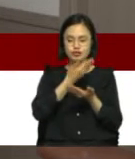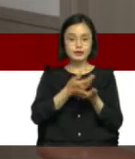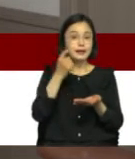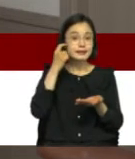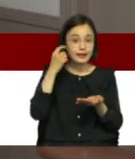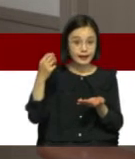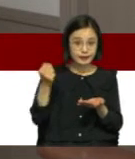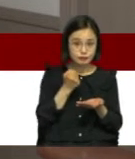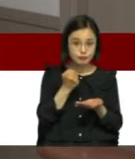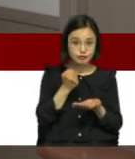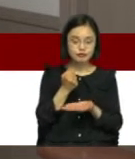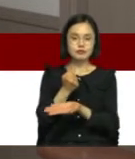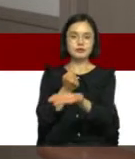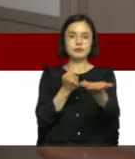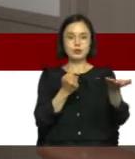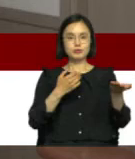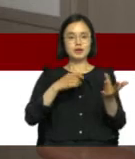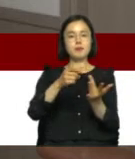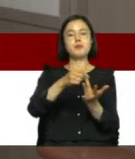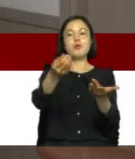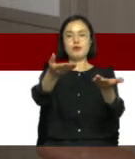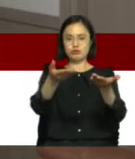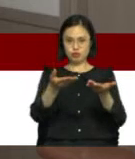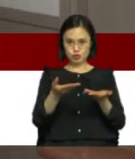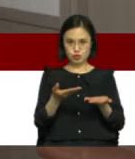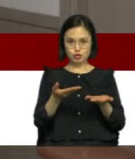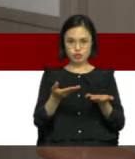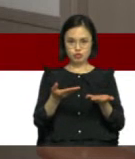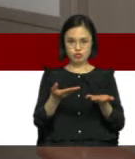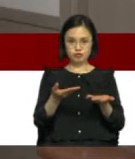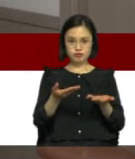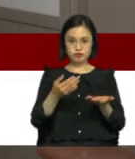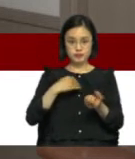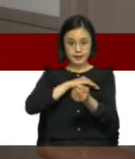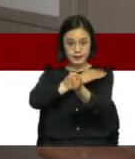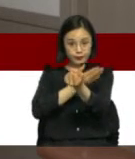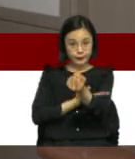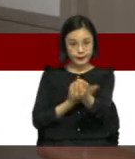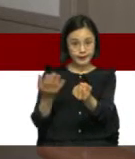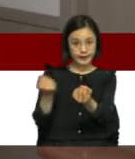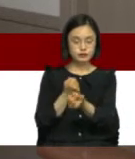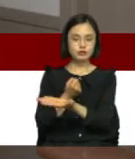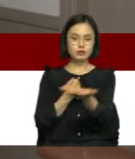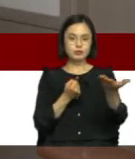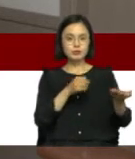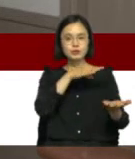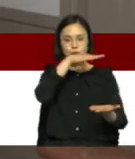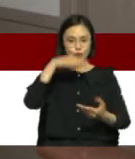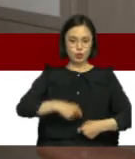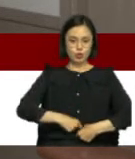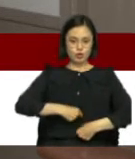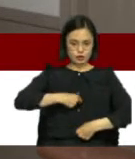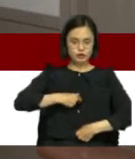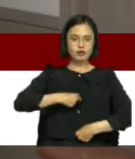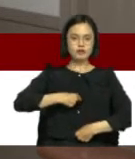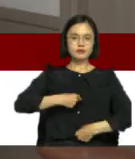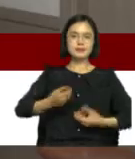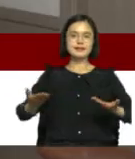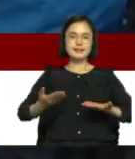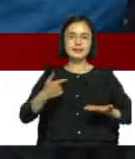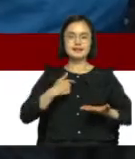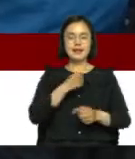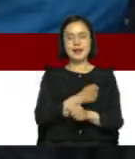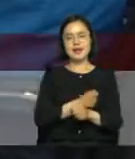국민들께서 위임하신 그 권한을 우리 국민을 위해서 공정하고 정의롭게 행사해 나갈